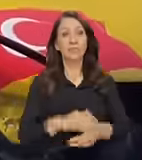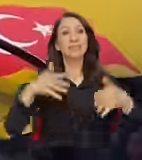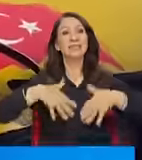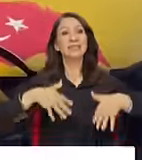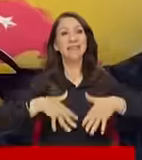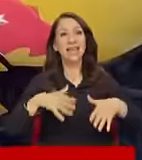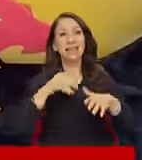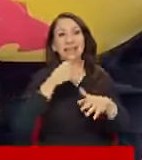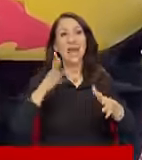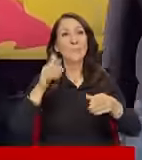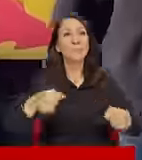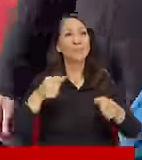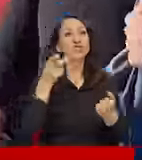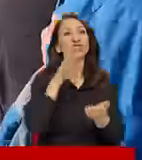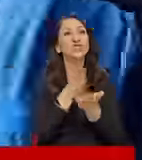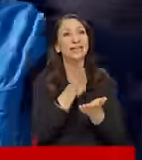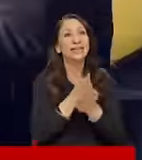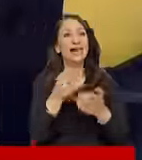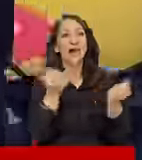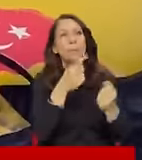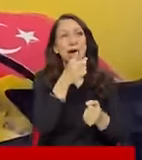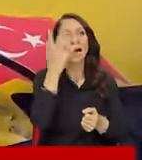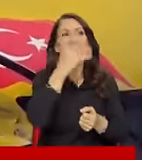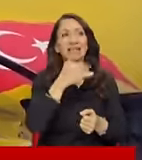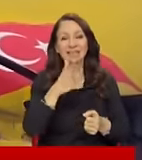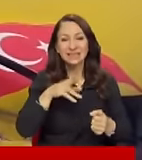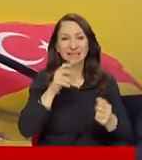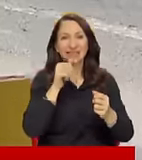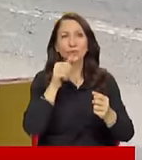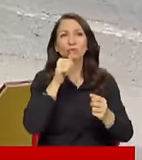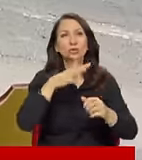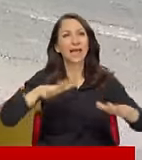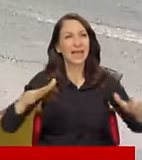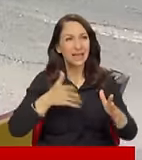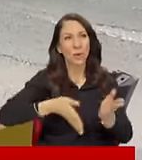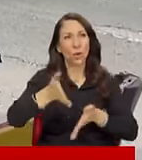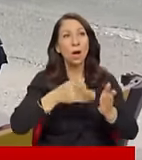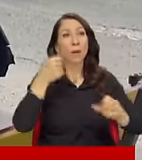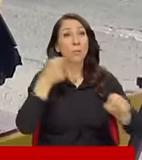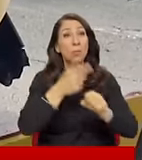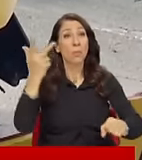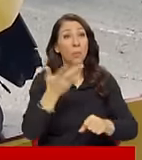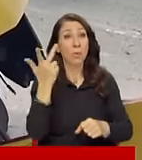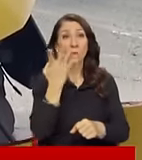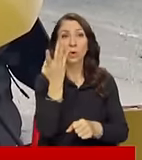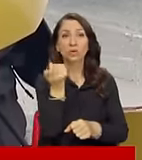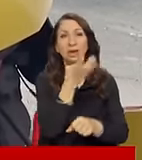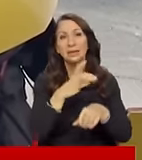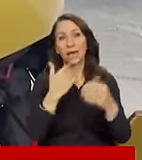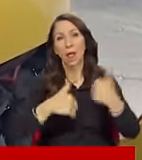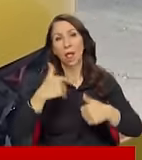Rize Derepazarı'nda cenazeden dönenleri taşıyan araç Karadeniz sahil yolunda kaza yaptı. Kazada araç hurdaya dönerken 4 kişi